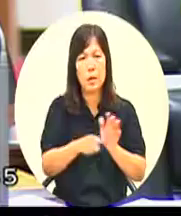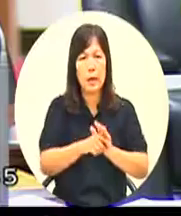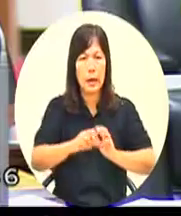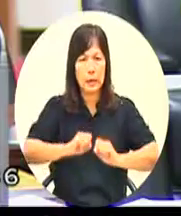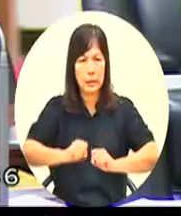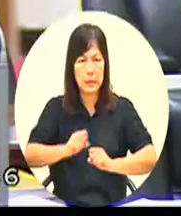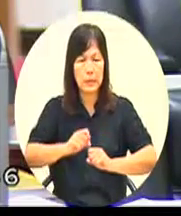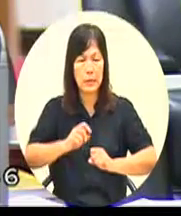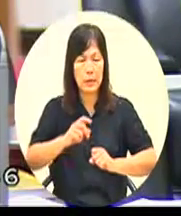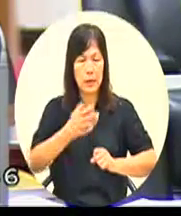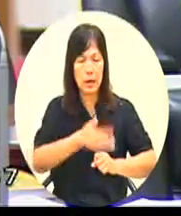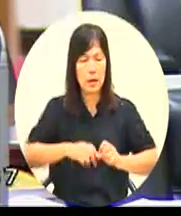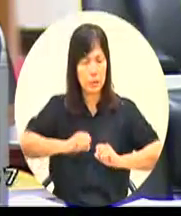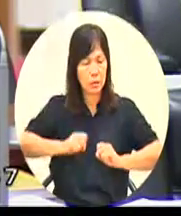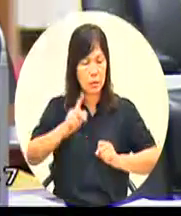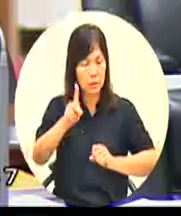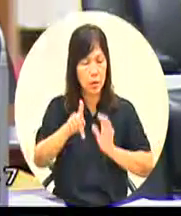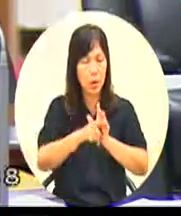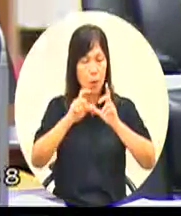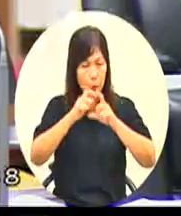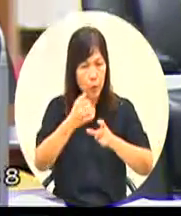一下，我们有没有照这样做到？